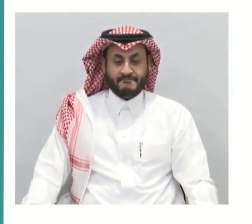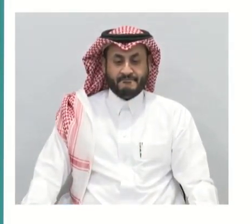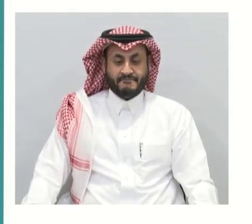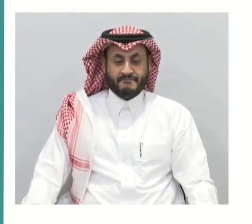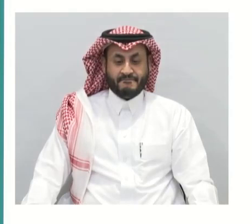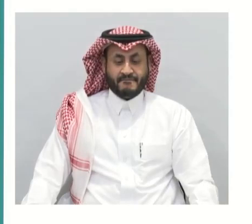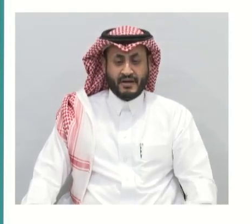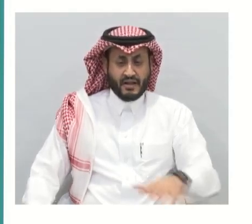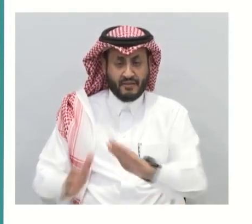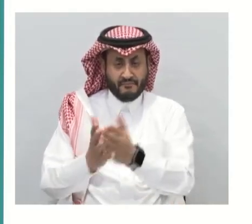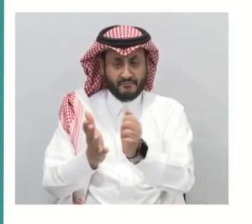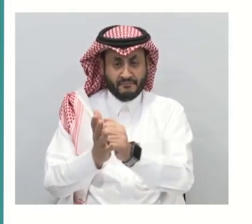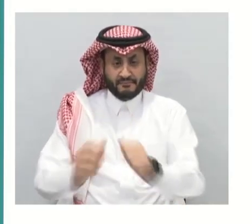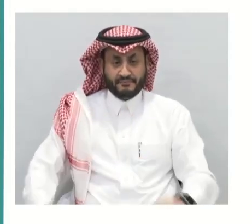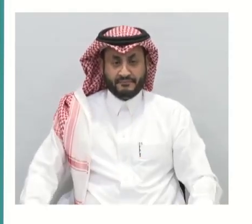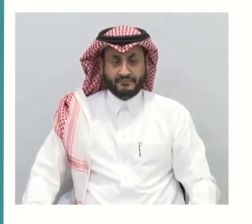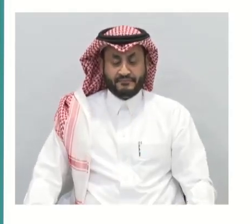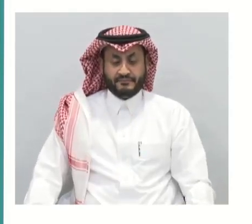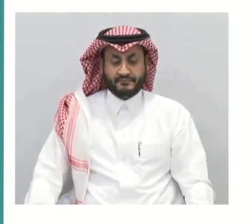ونشاطنا المنزلي